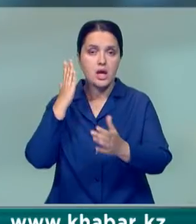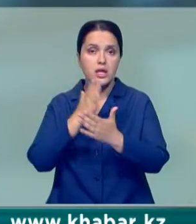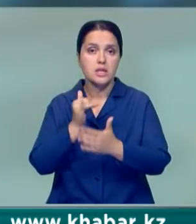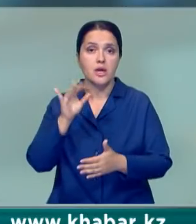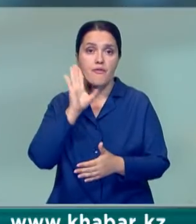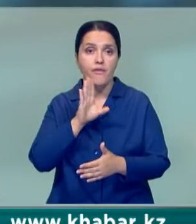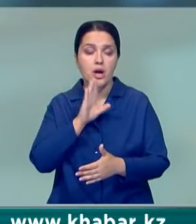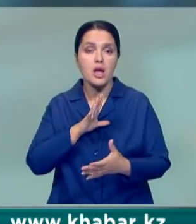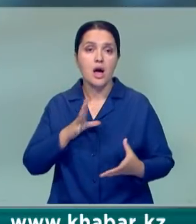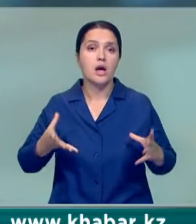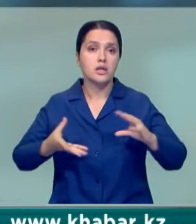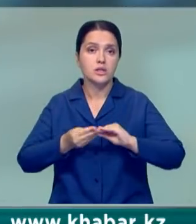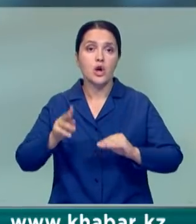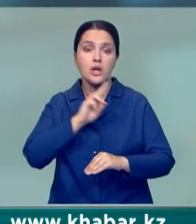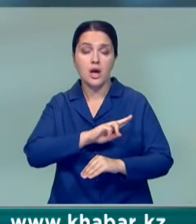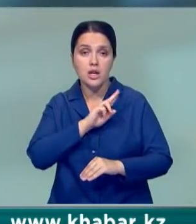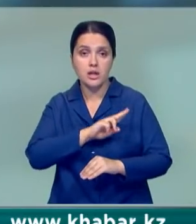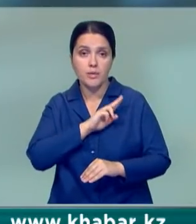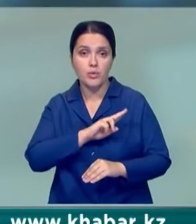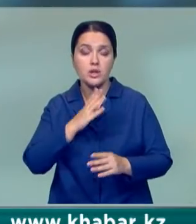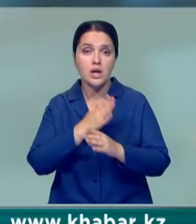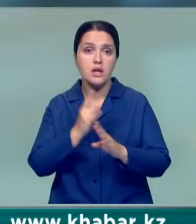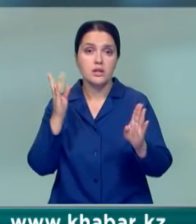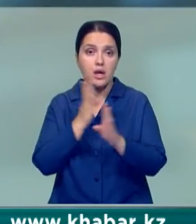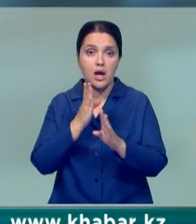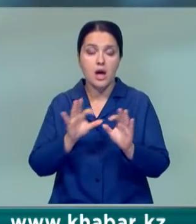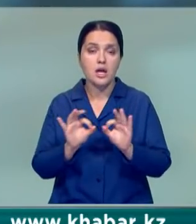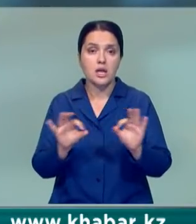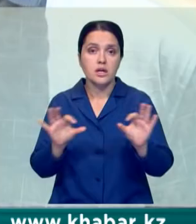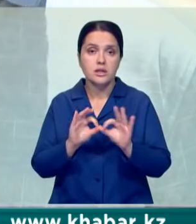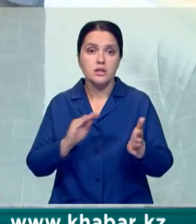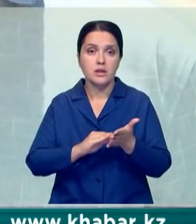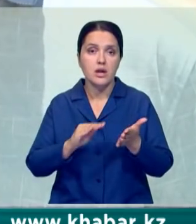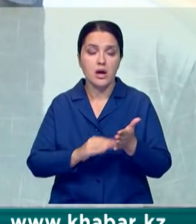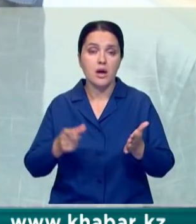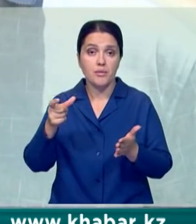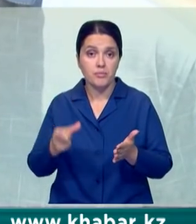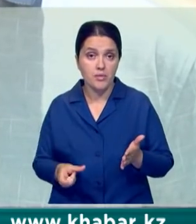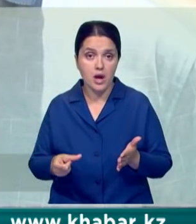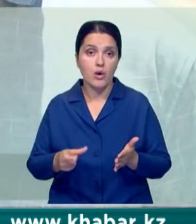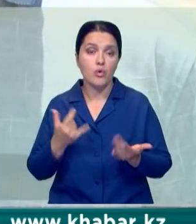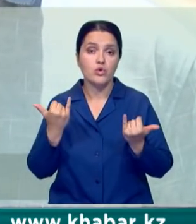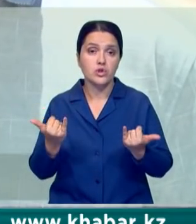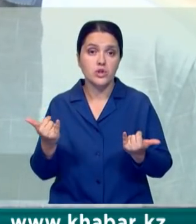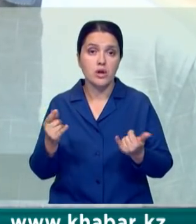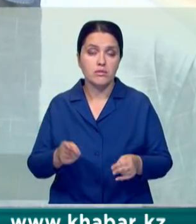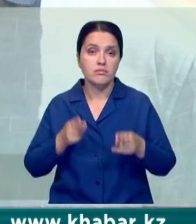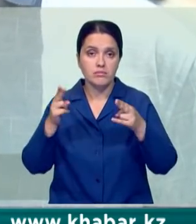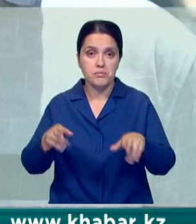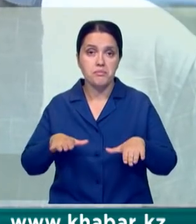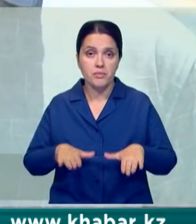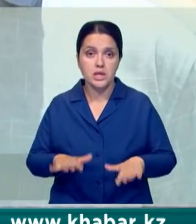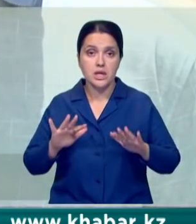и поверхностных вод результатах работы и сан эпидемиологов расскажет али бегаешь ульянов который находится на месте